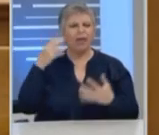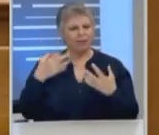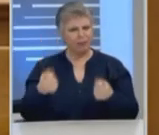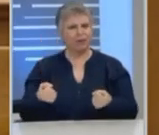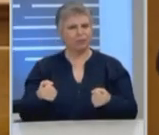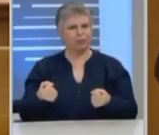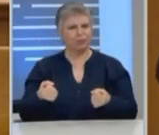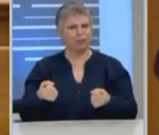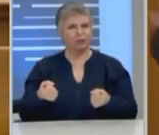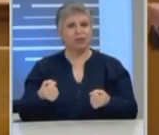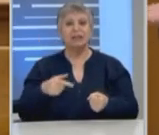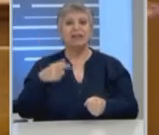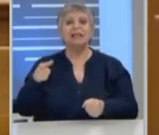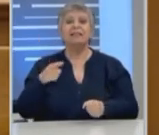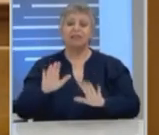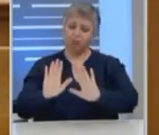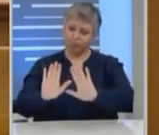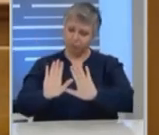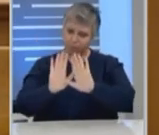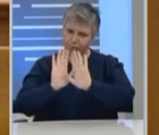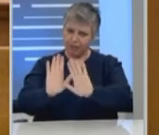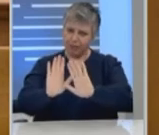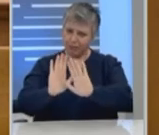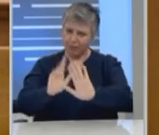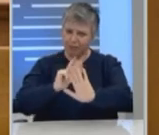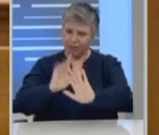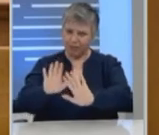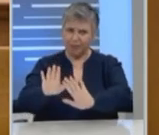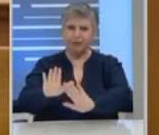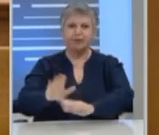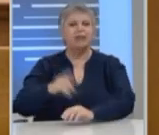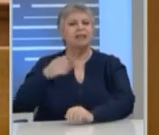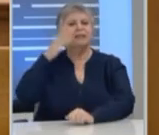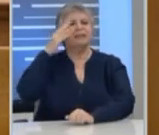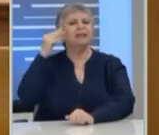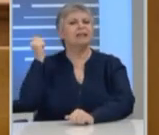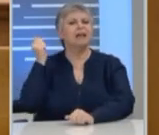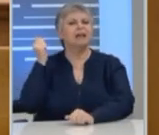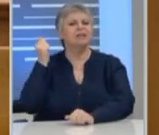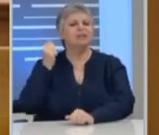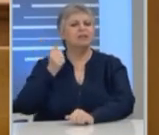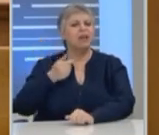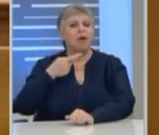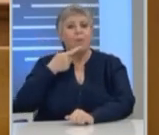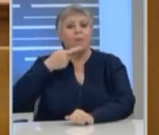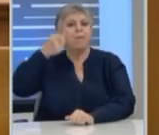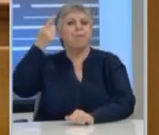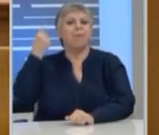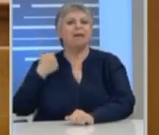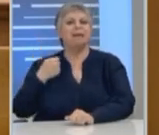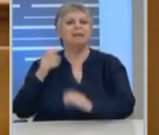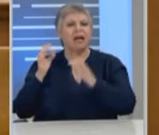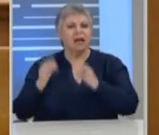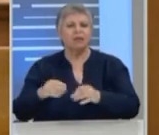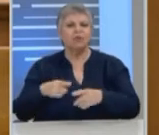Ξεχάσατε, καθίστε τώρα, θα γελάσετε. Ξεχάσατε τι ακριβώς λέγατε ένα χρόνο πριν. Τα